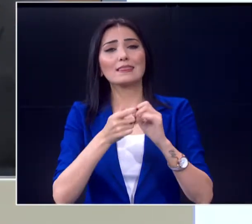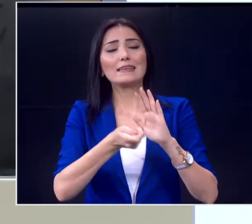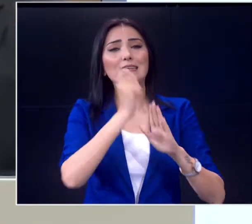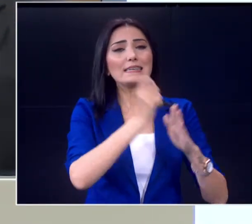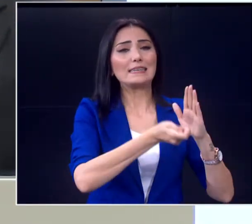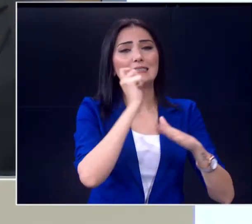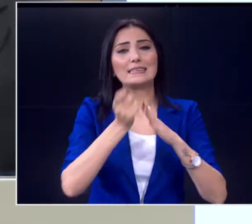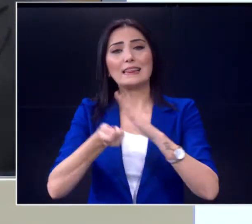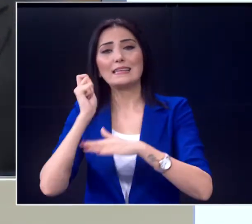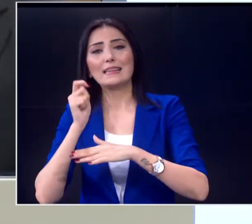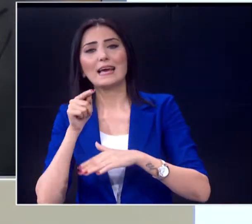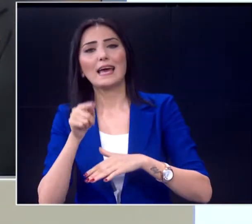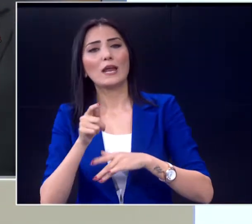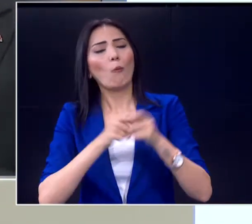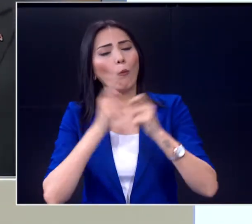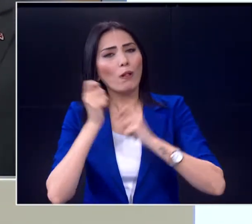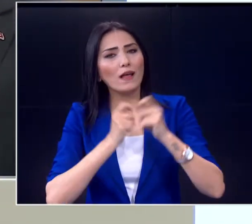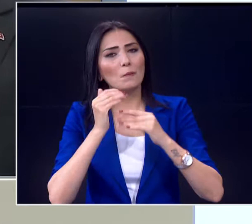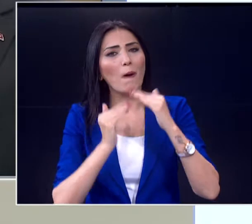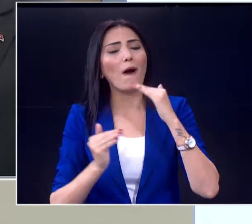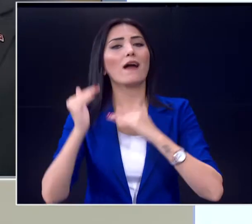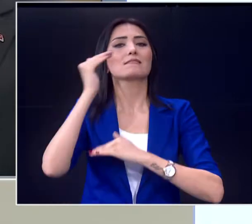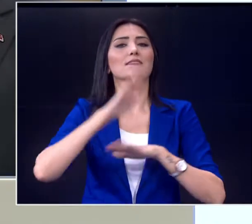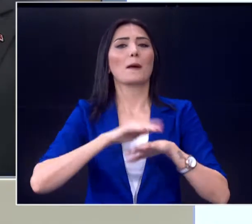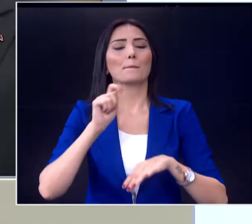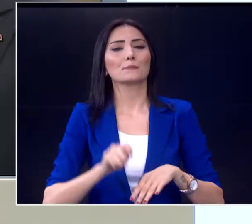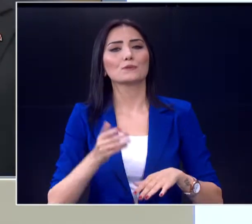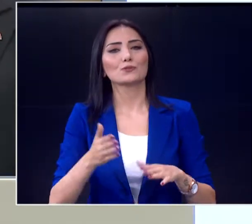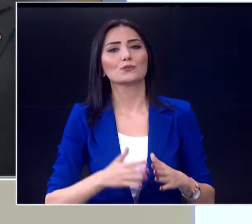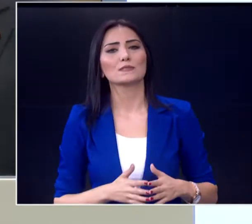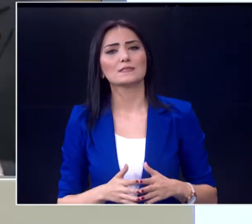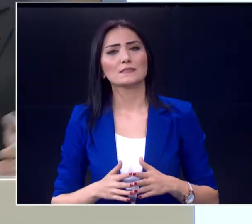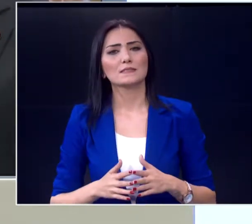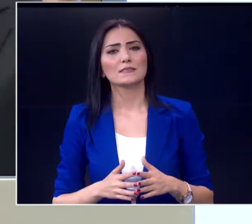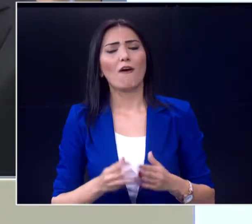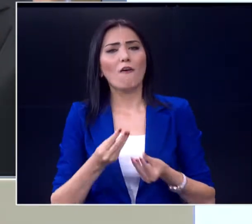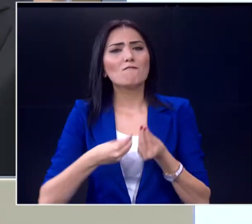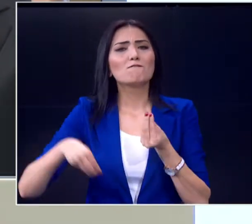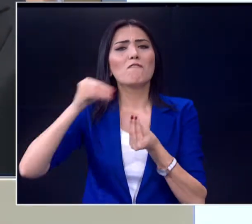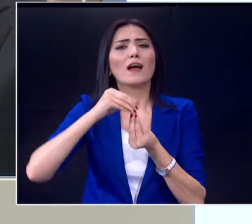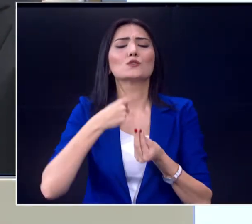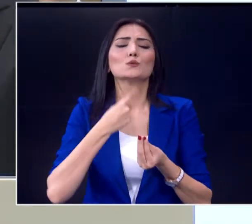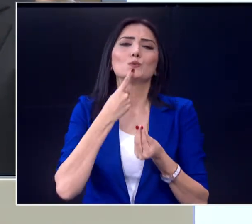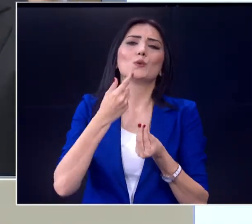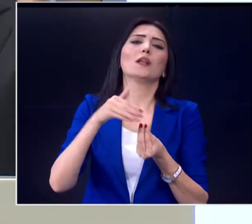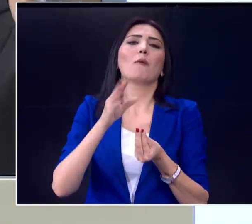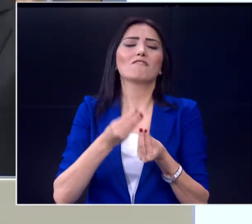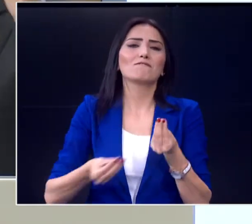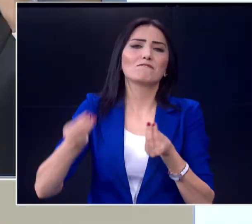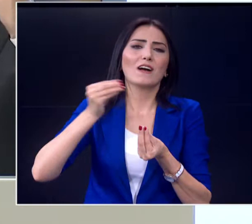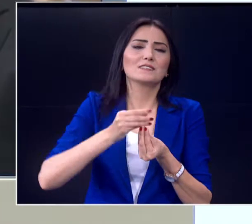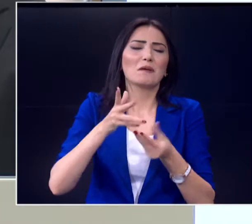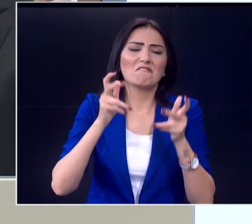kredileri kullanımını arttırmışız. Ha, faiz hiç söylemiyorum. Zaten faiz işi